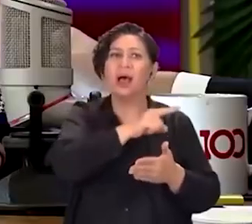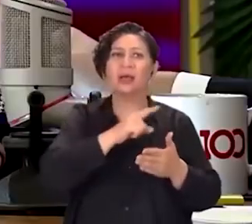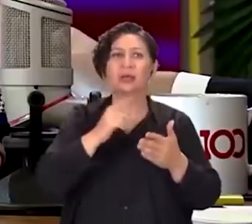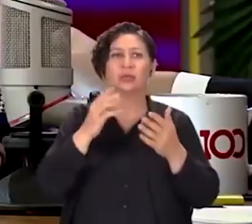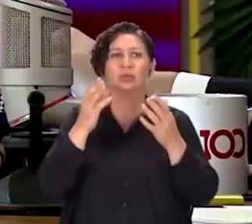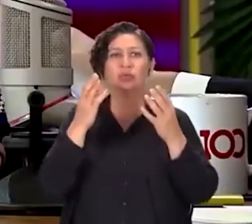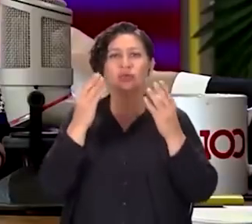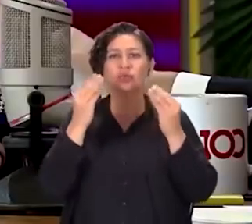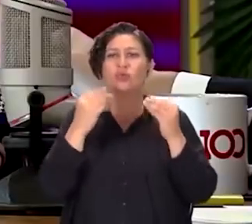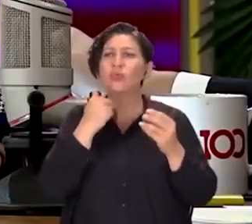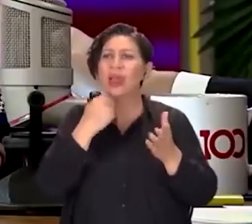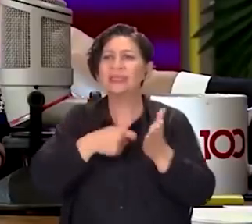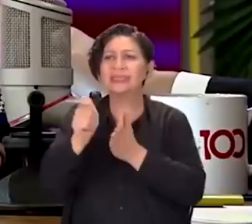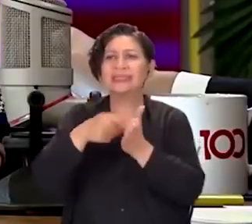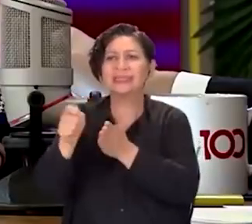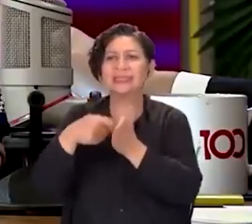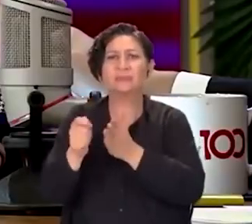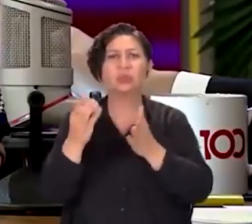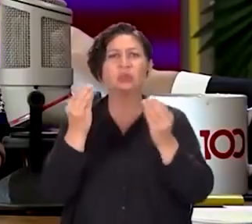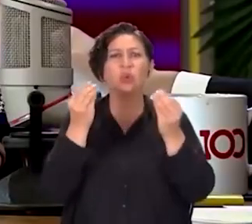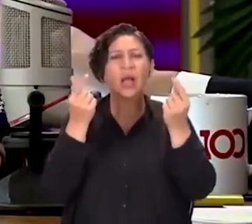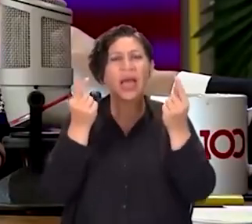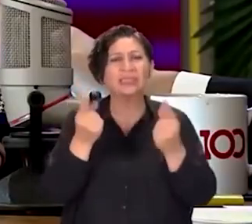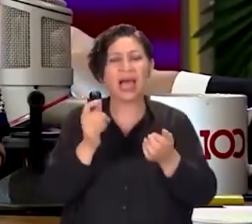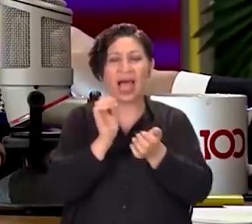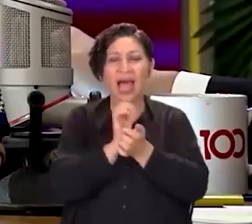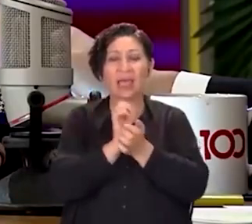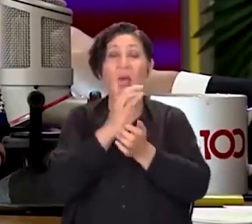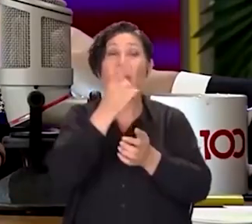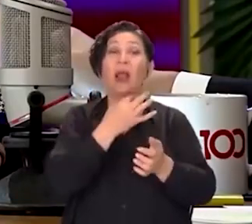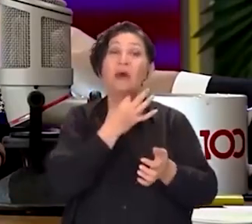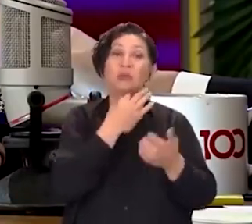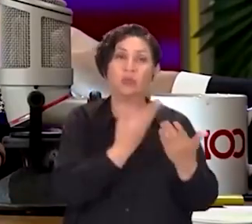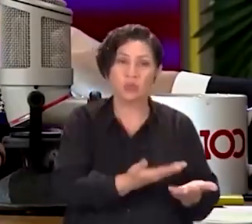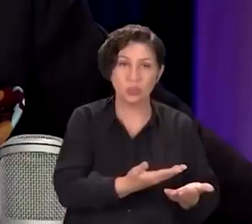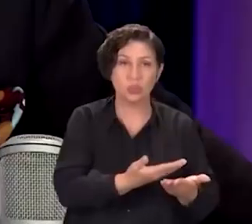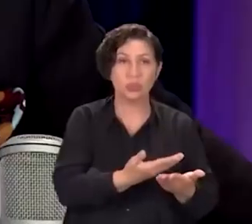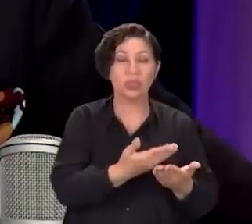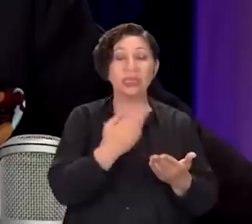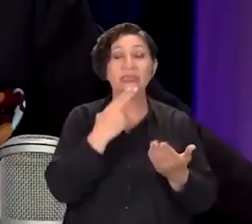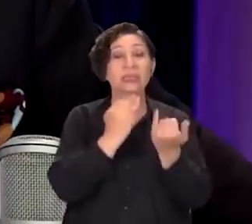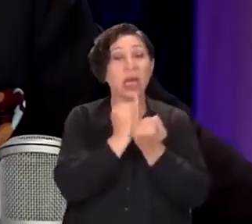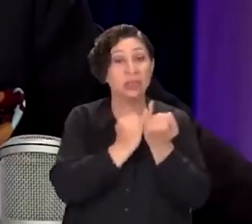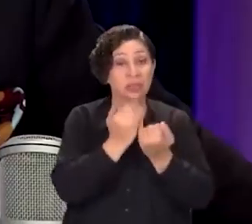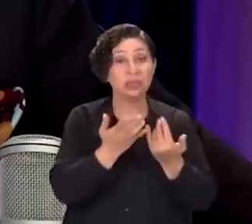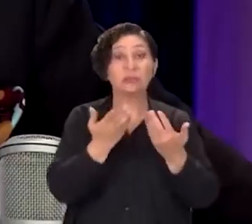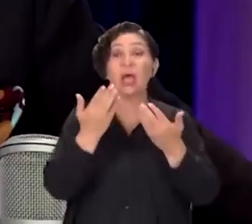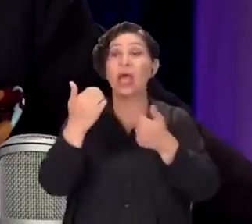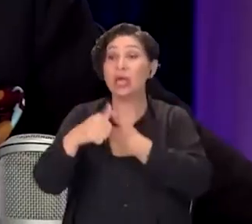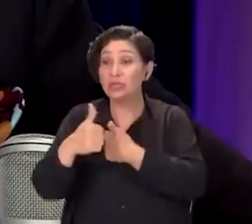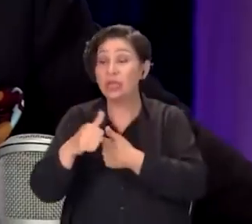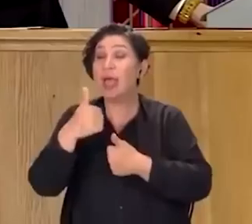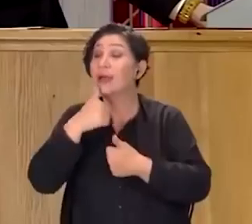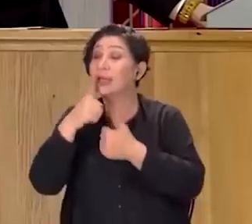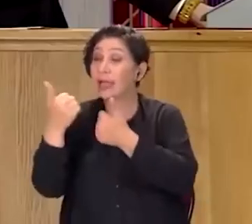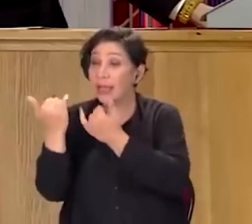çok numaraları sildim, çok az. Ailemden Allah razı olsun, kız kardeşim, eşi, erkek